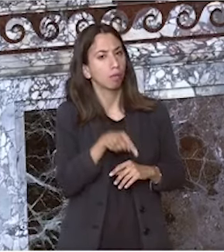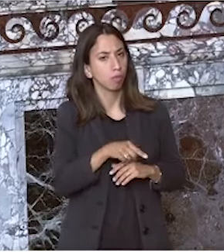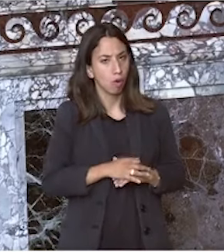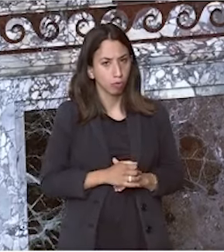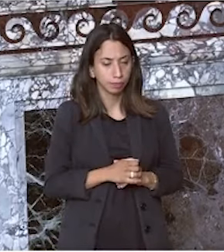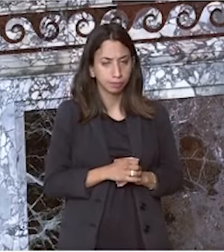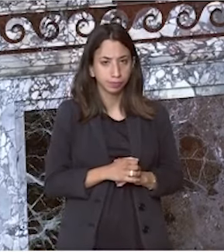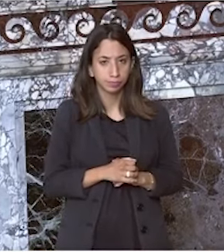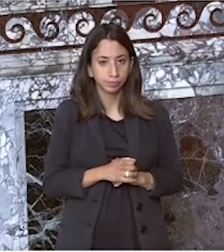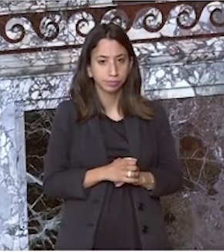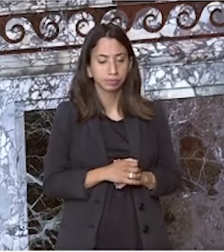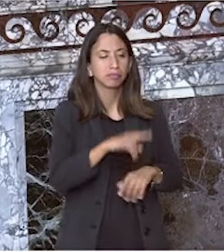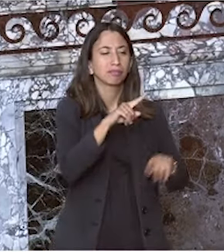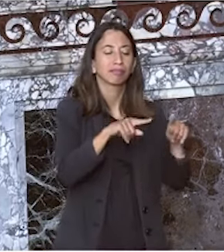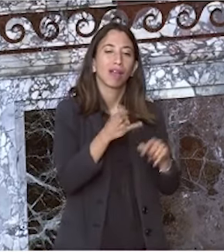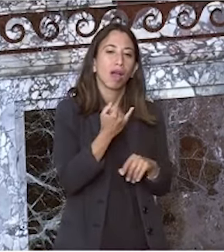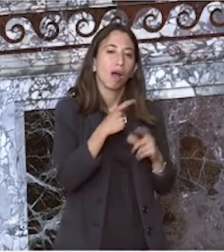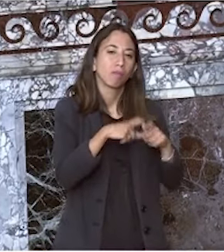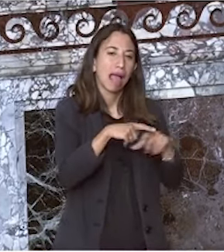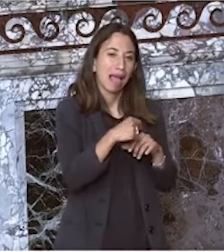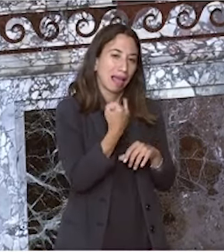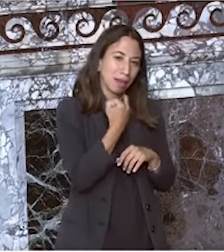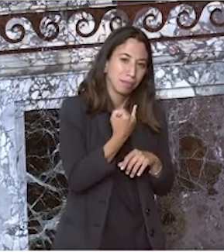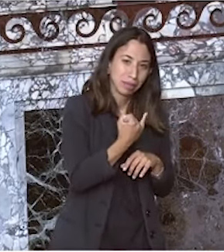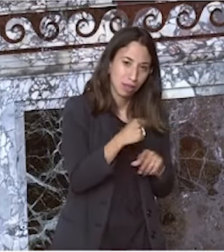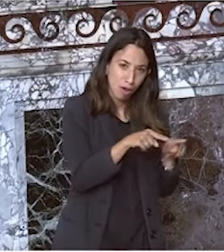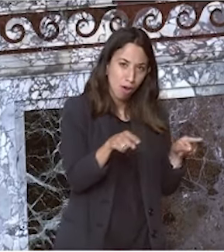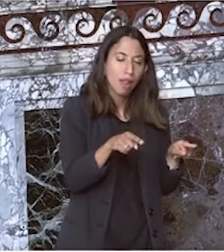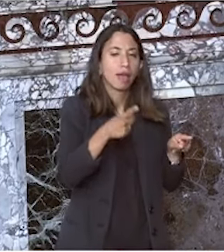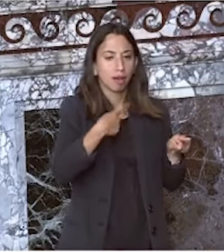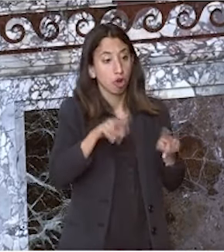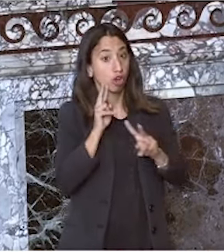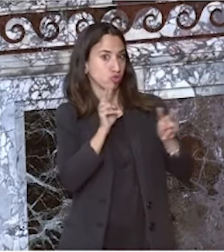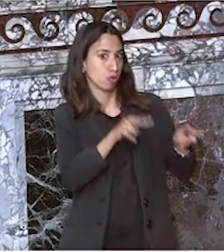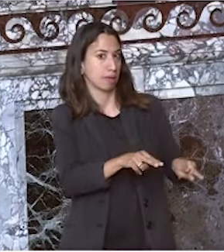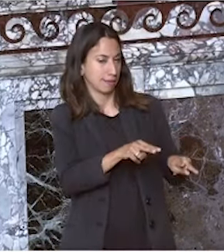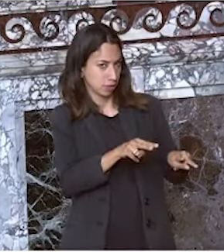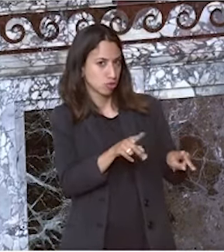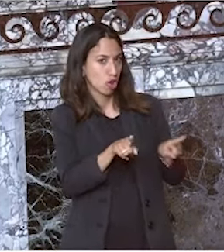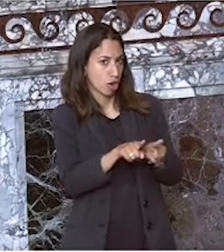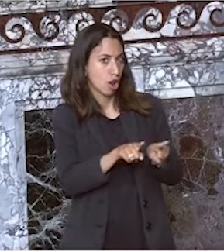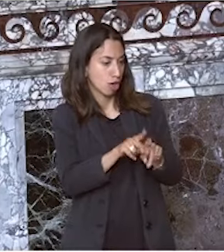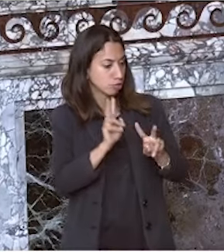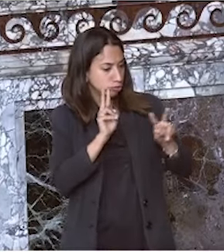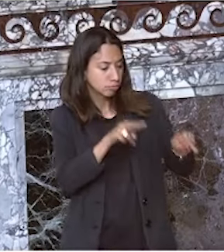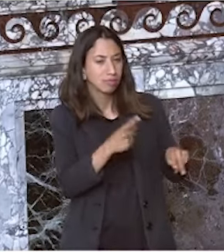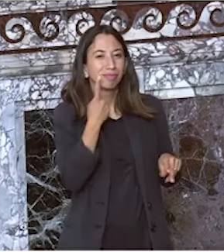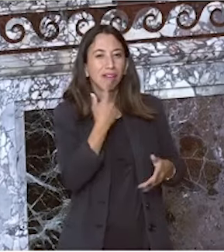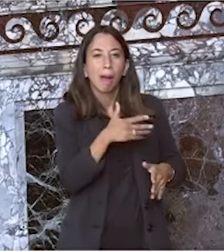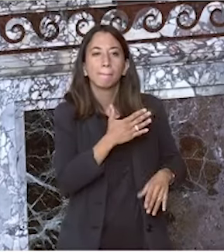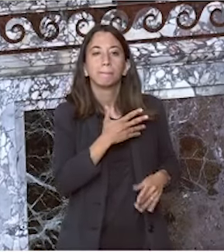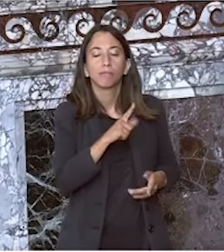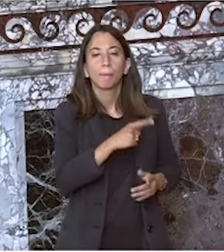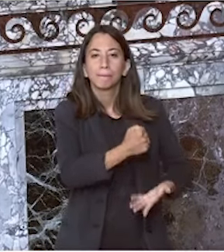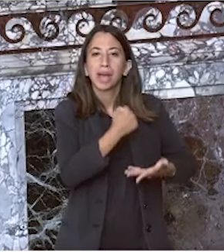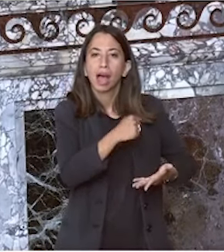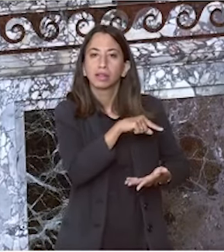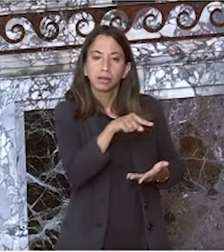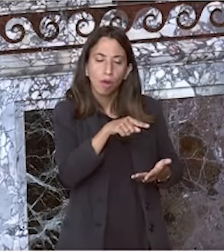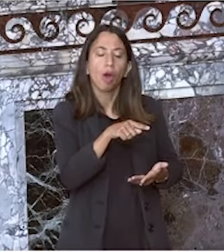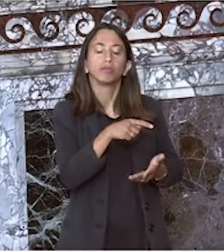migliorato anche per le banche meno significative, sottoposte alla nostra diretta supervisione. I coefficienti patrimoniali sono aumentati anche